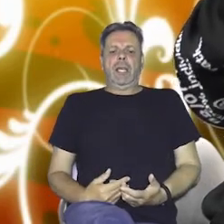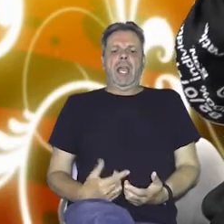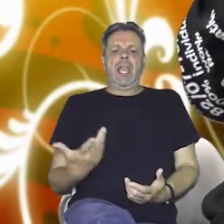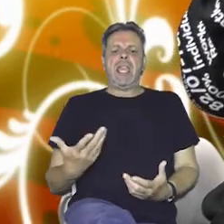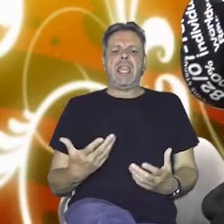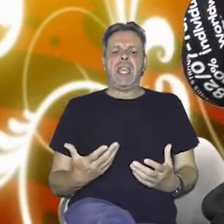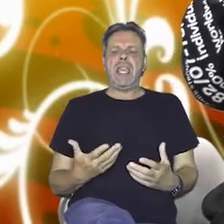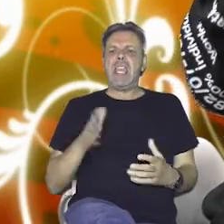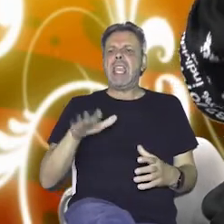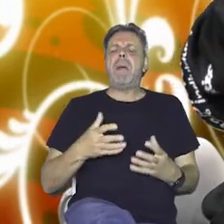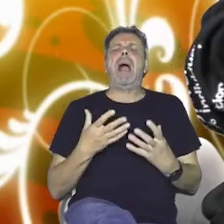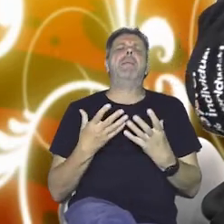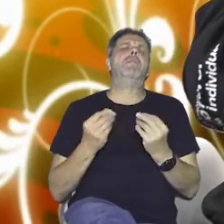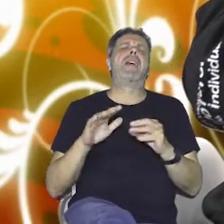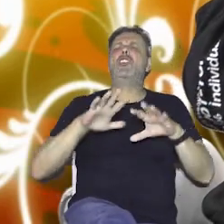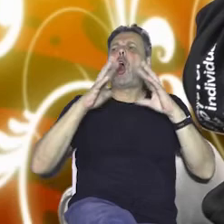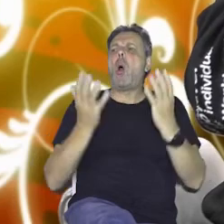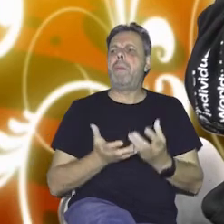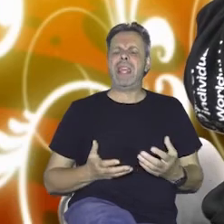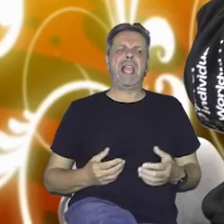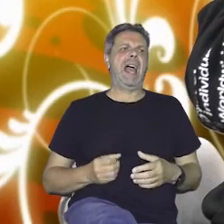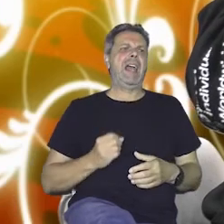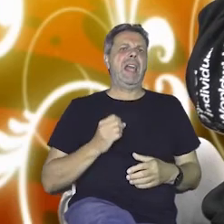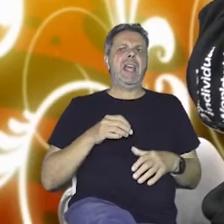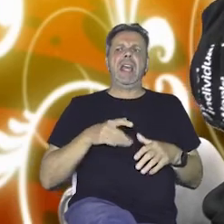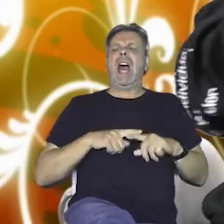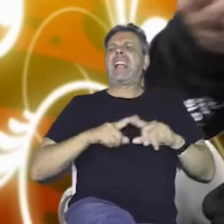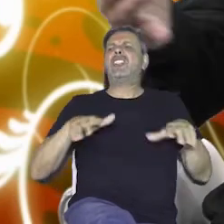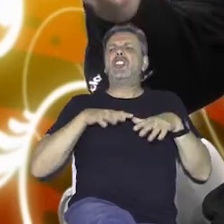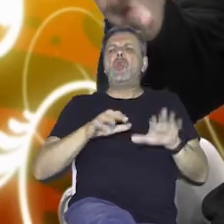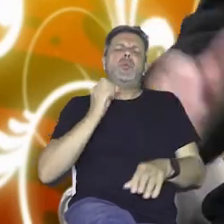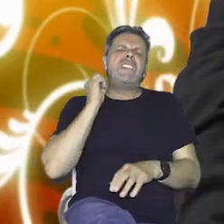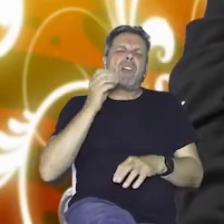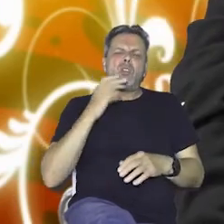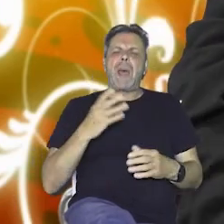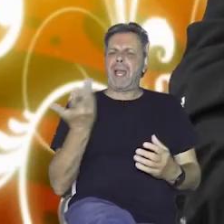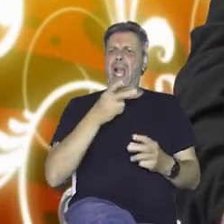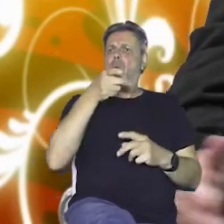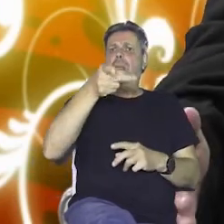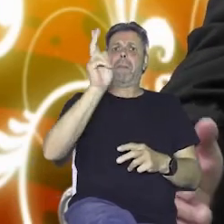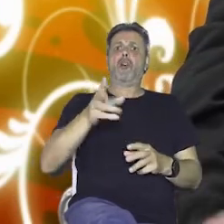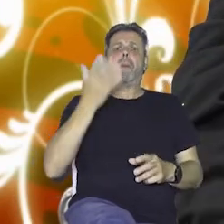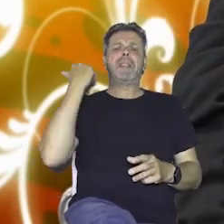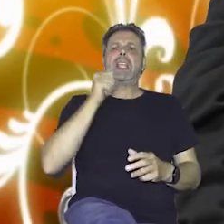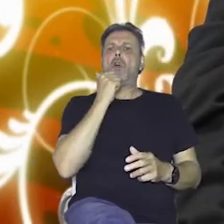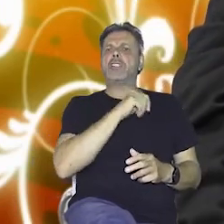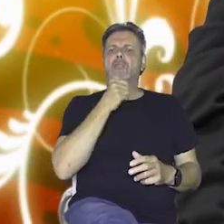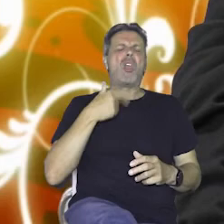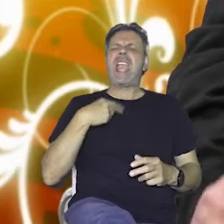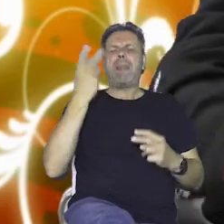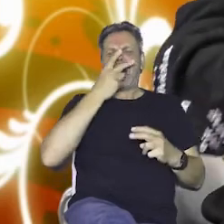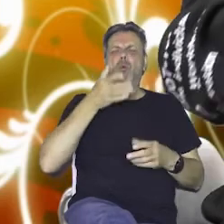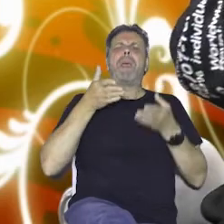toliko oblika ti nudi svakog dana, da ti, kako ti može biti dosadno? Ja uopće ne razumijem te